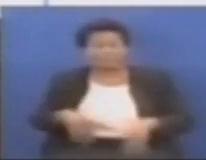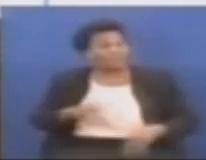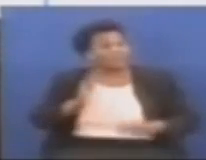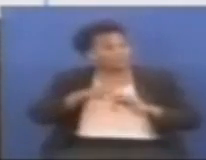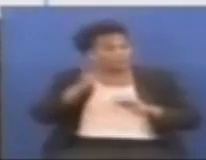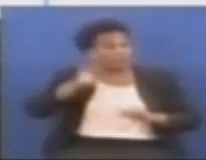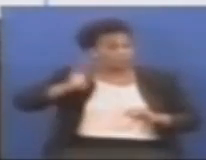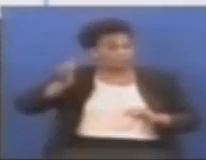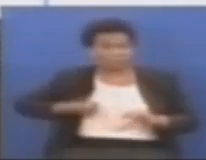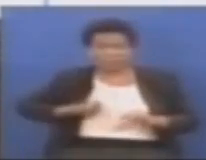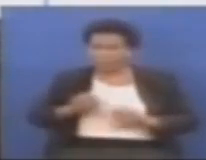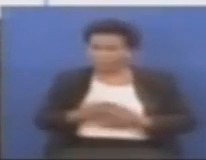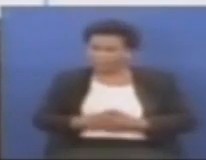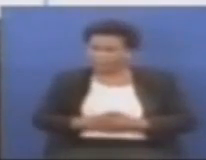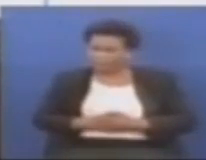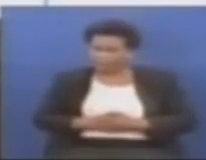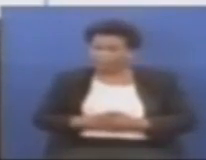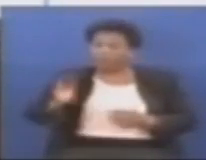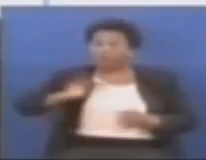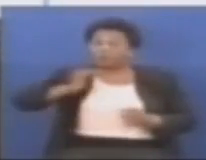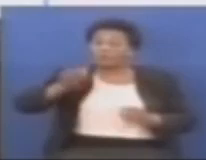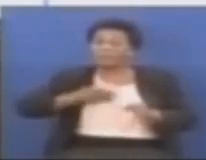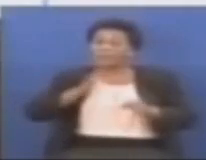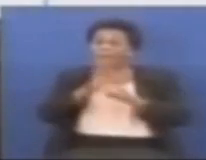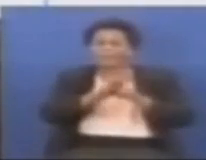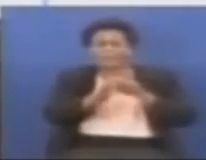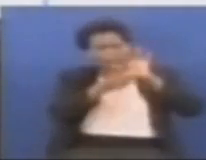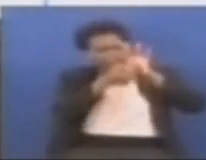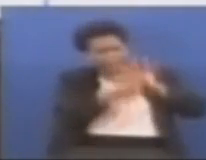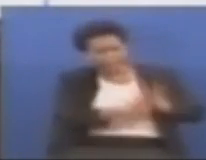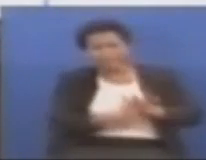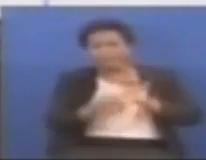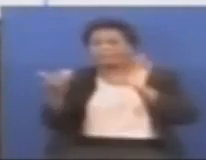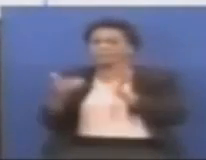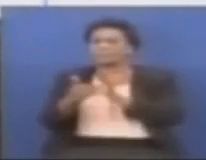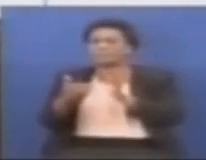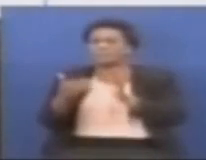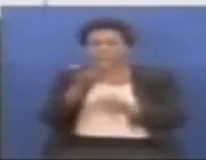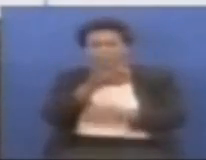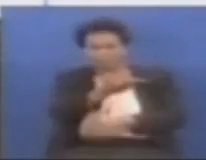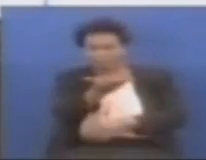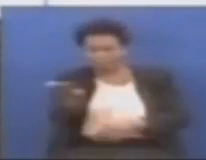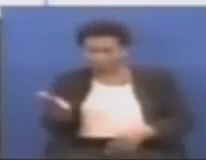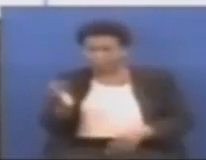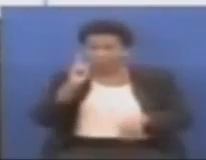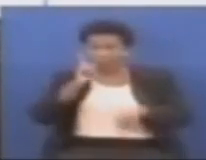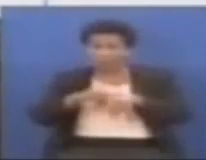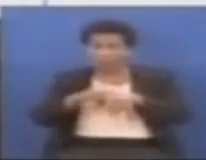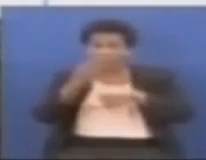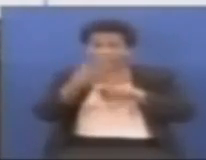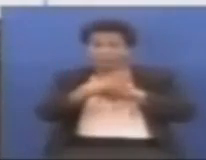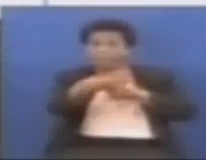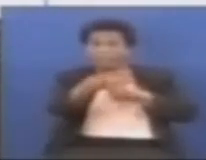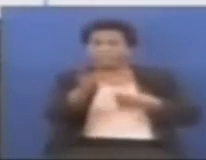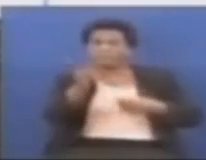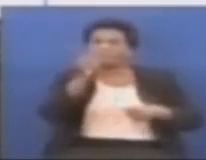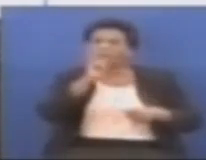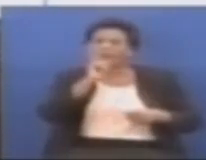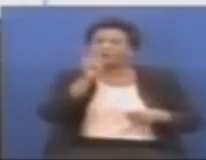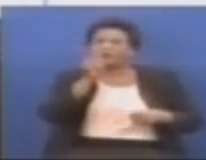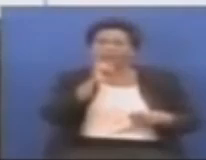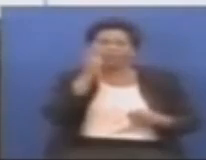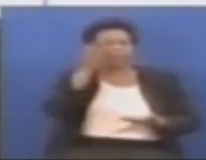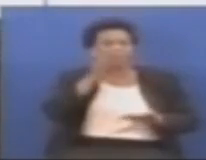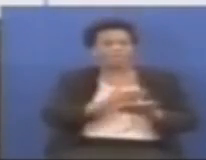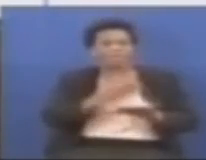kwa makundi mbalimbali kuhusu mirathi na maendeleo, na kubuni mbinu zitakazosaidia ili elimu